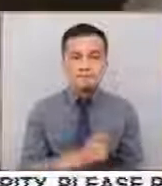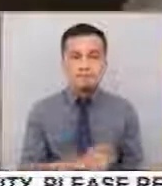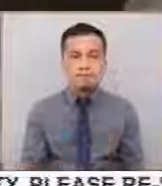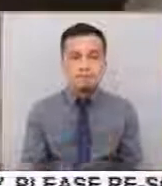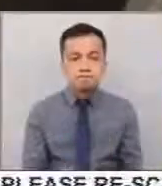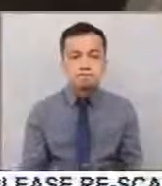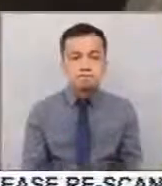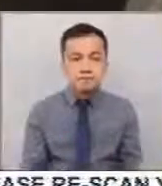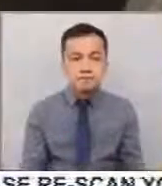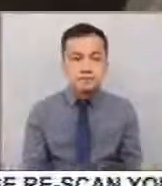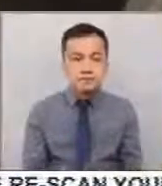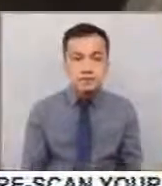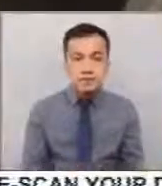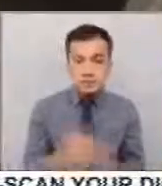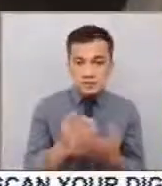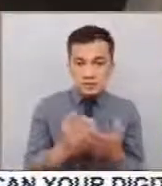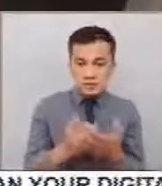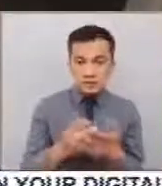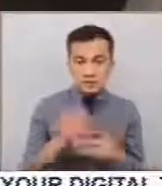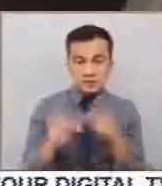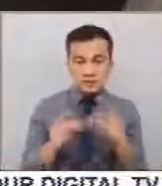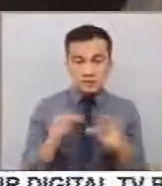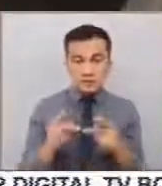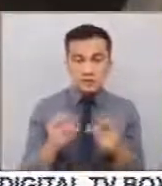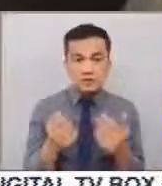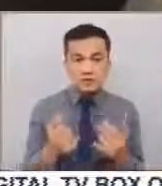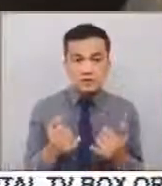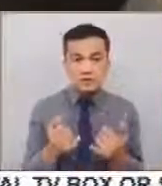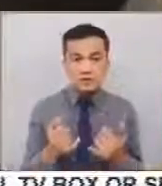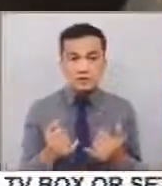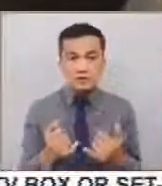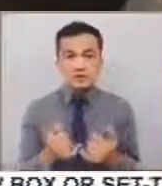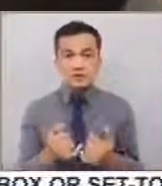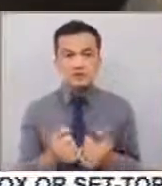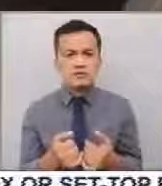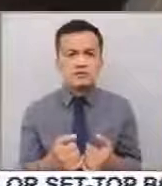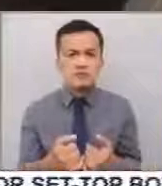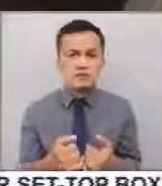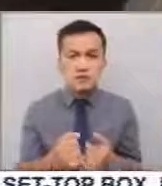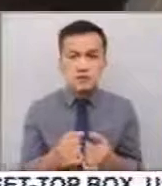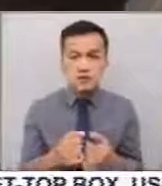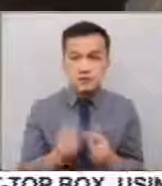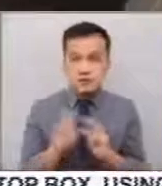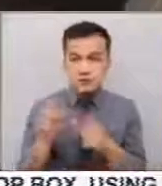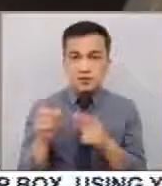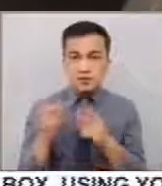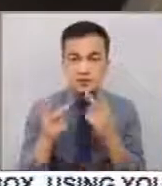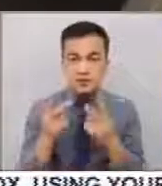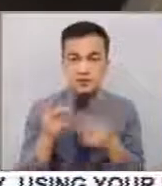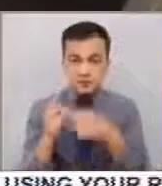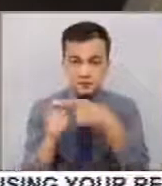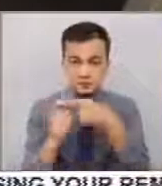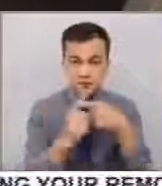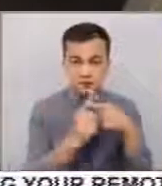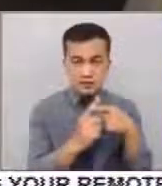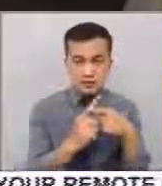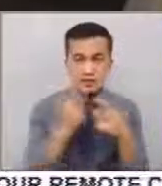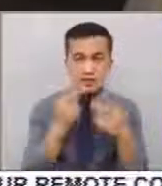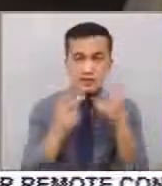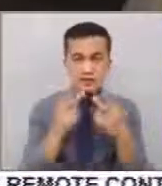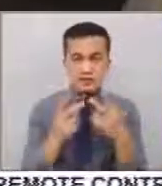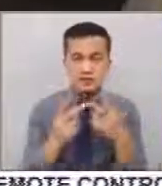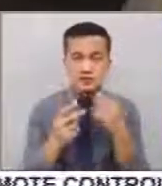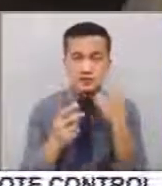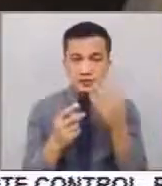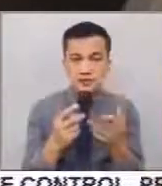Ilan sa ating mga kababayan ang ngayon pa lamang ay bumisita na sa sementeryo para dalawin ang kanilang mga yumaong mahal